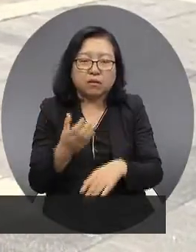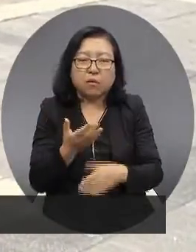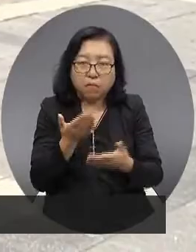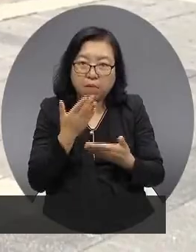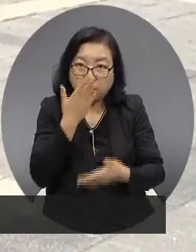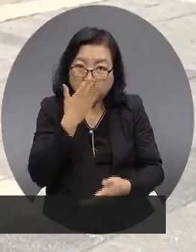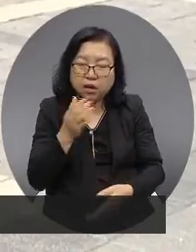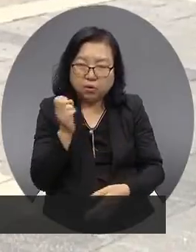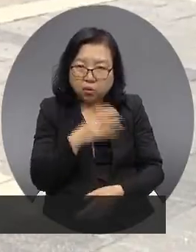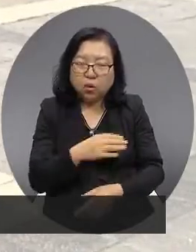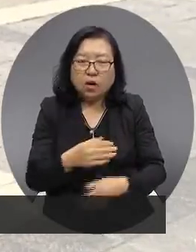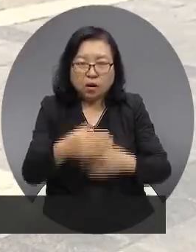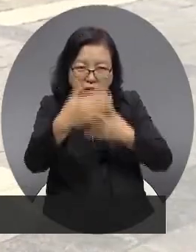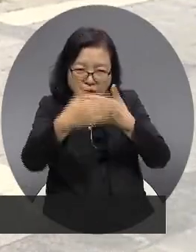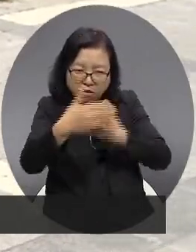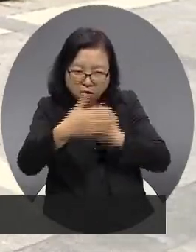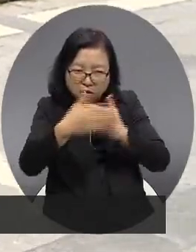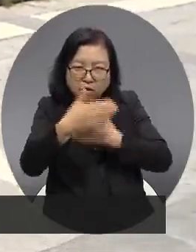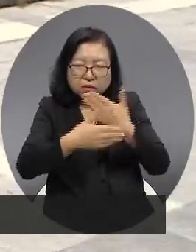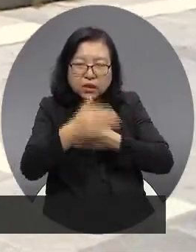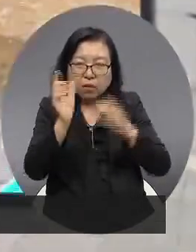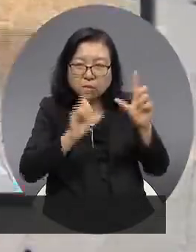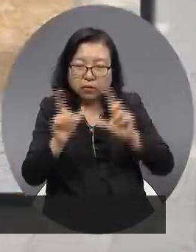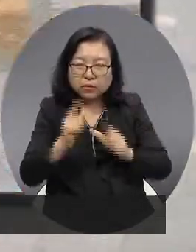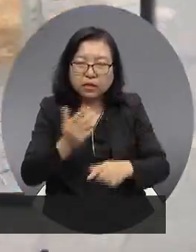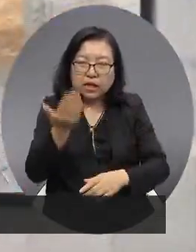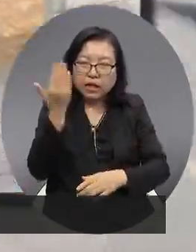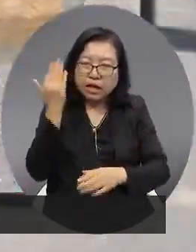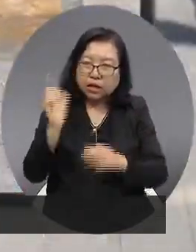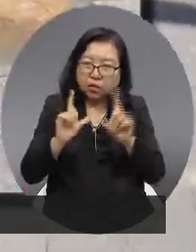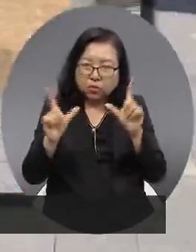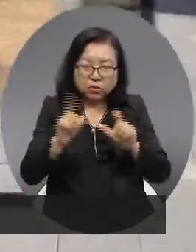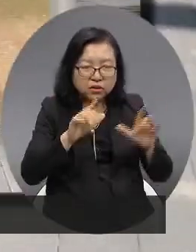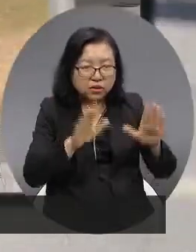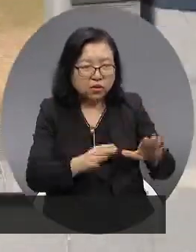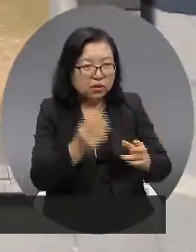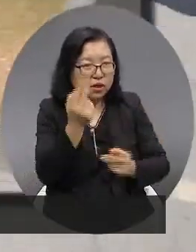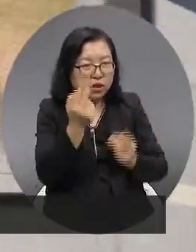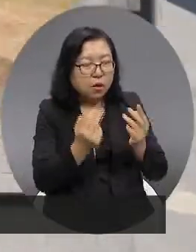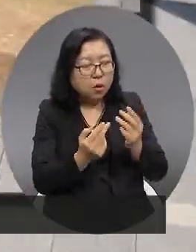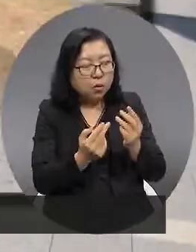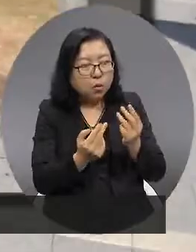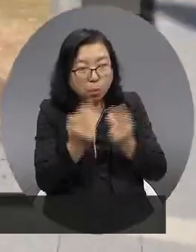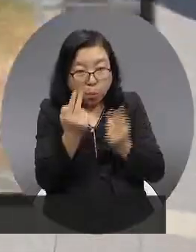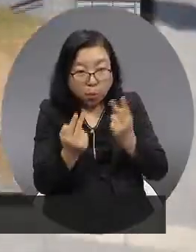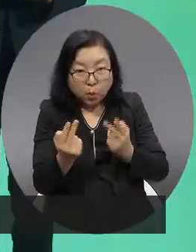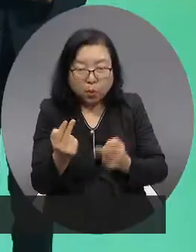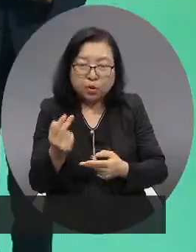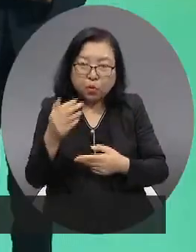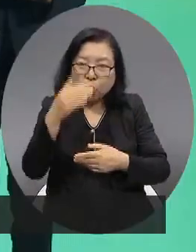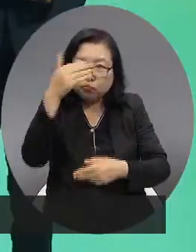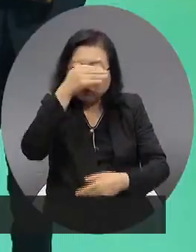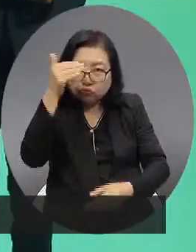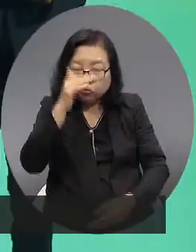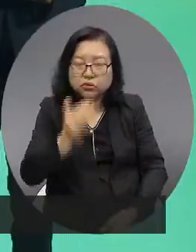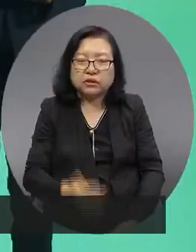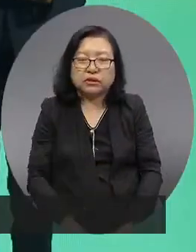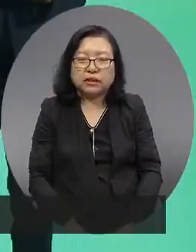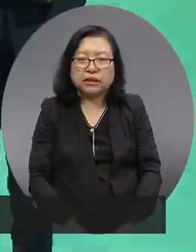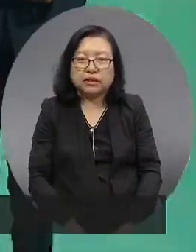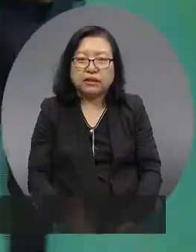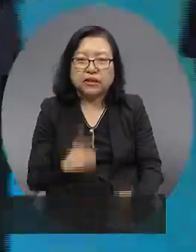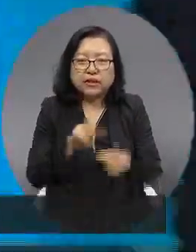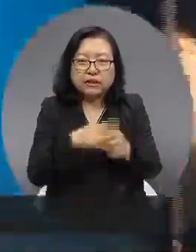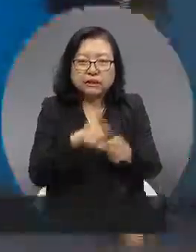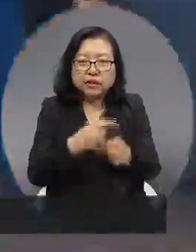통해 생생하게 보여주는 과거의 모습과 현재를 비교해보는 재미도 느낄 수 있습니다. 스마트